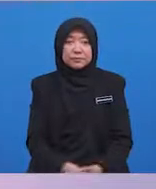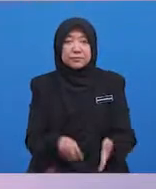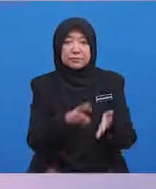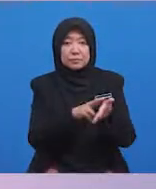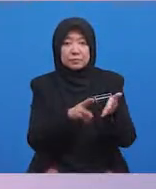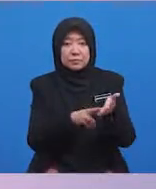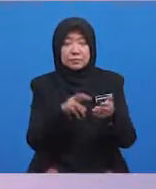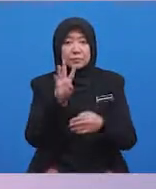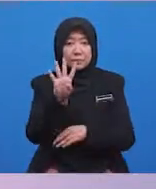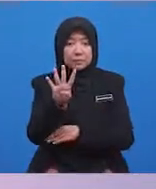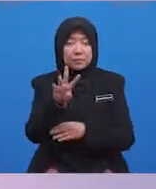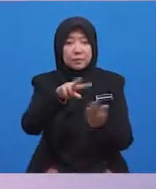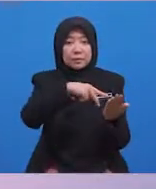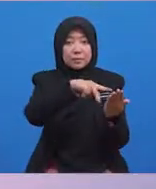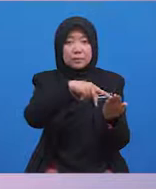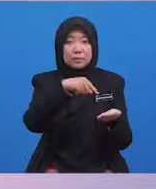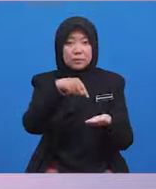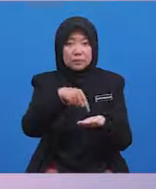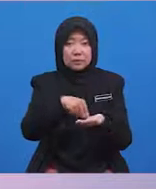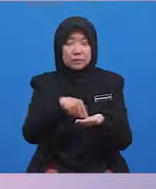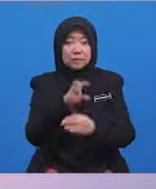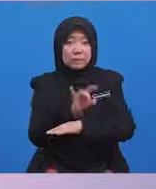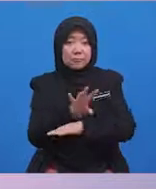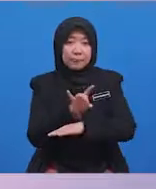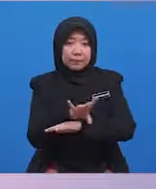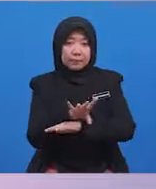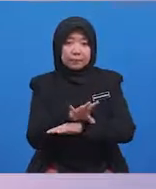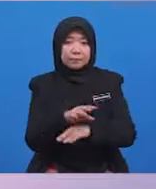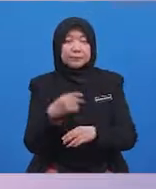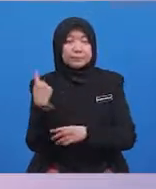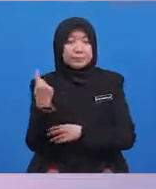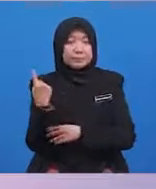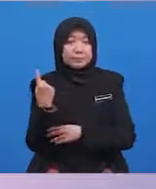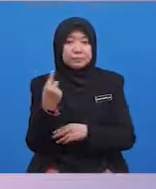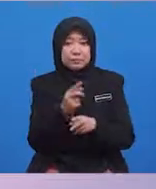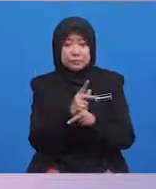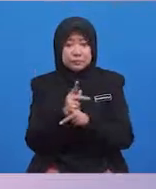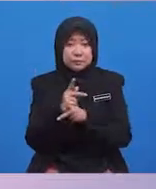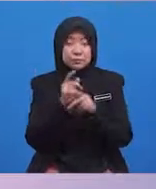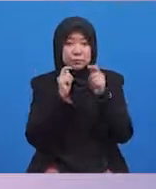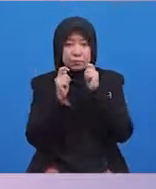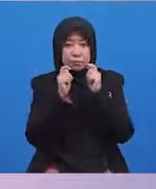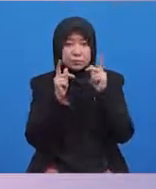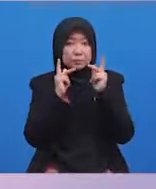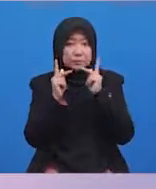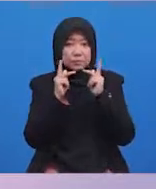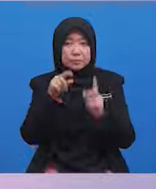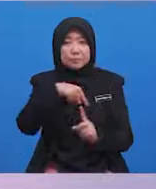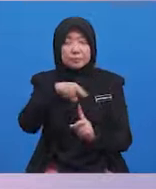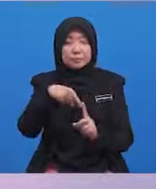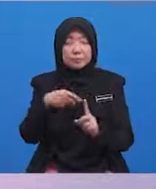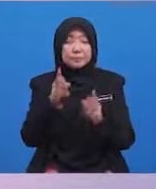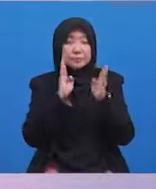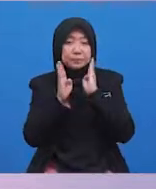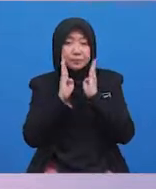keempat pantun ini, penulis menasihati kita agar sentiasa menjaga tutur kata apabila